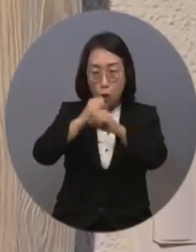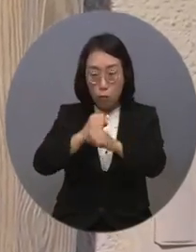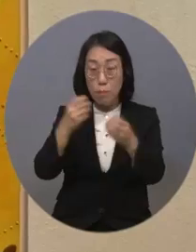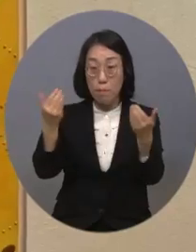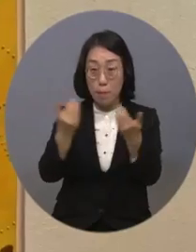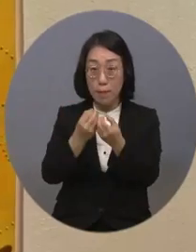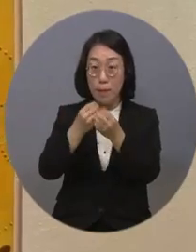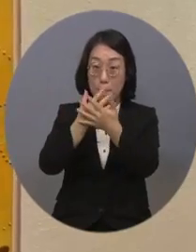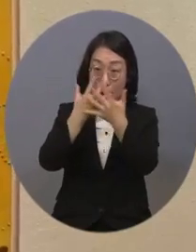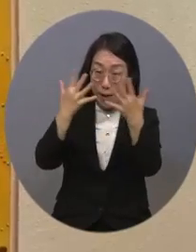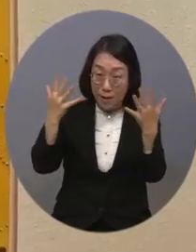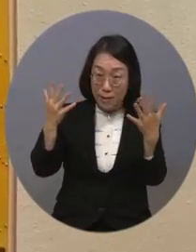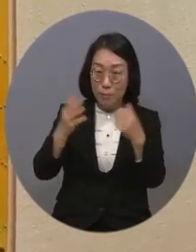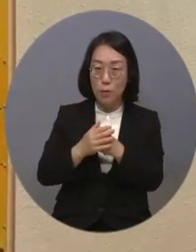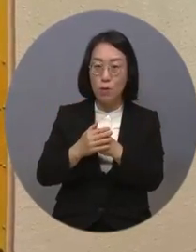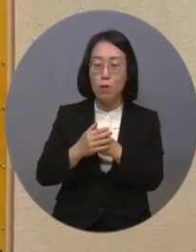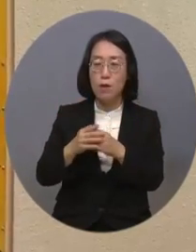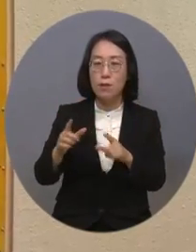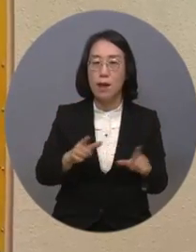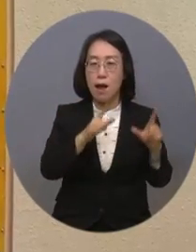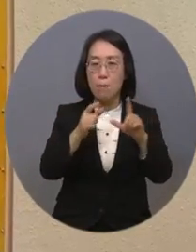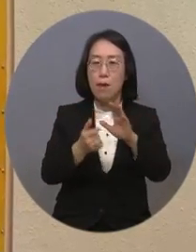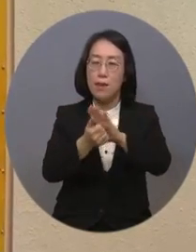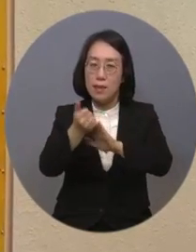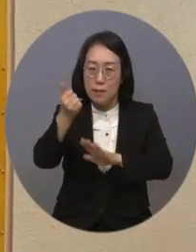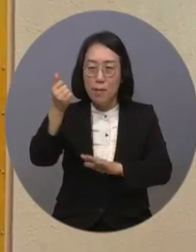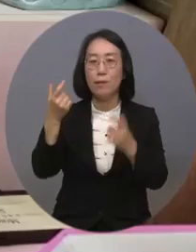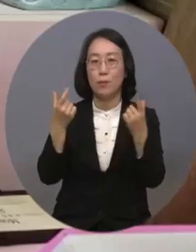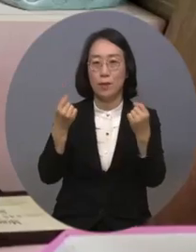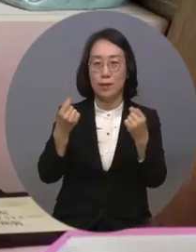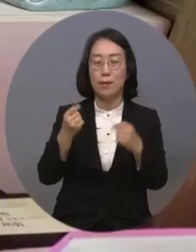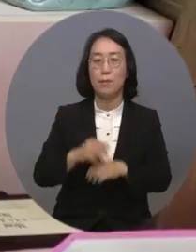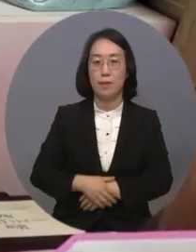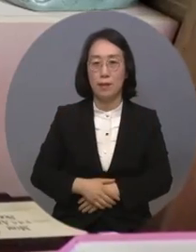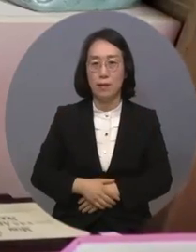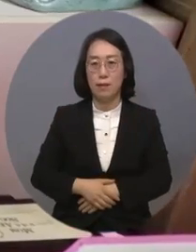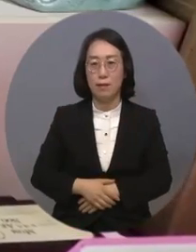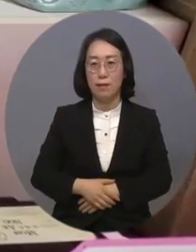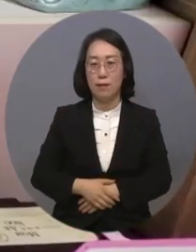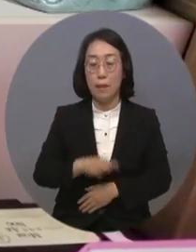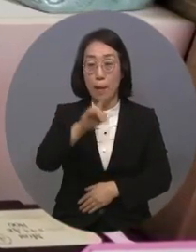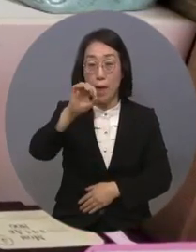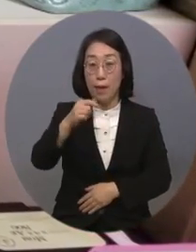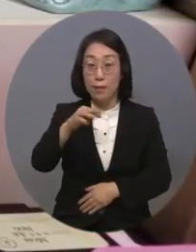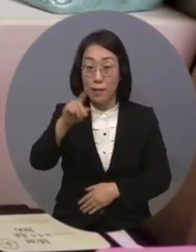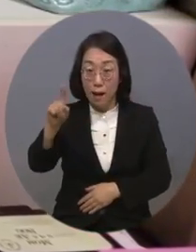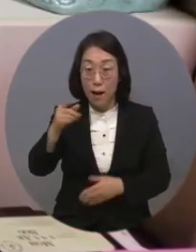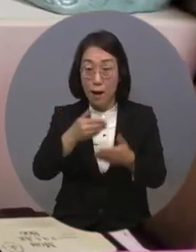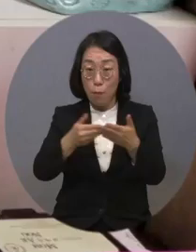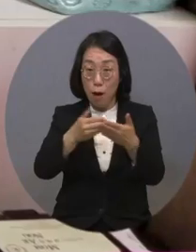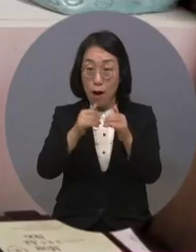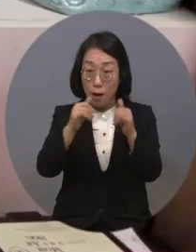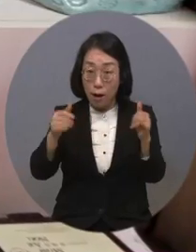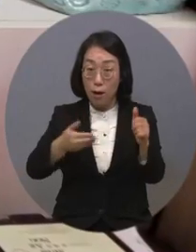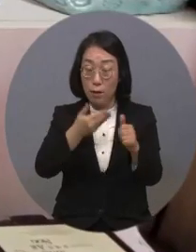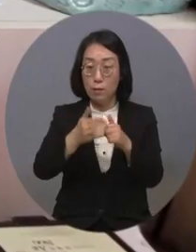아닌 긍정적인 삶의 희망이라고 말합니다. 서양화가 배은하 작가는